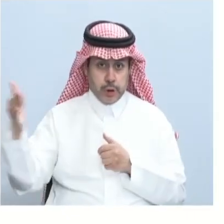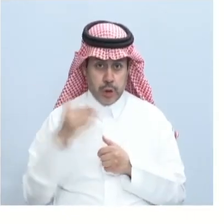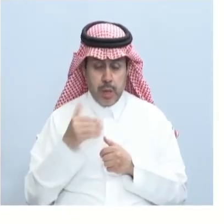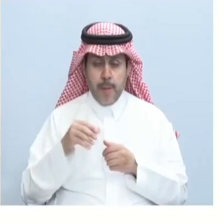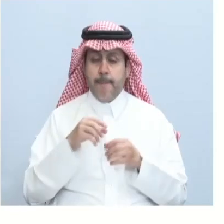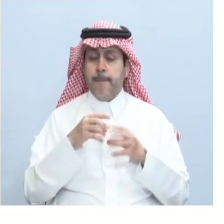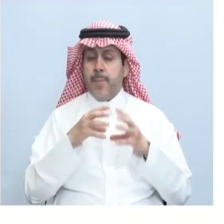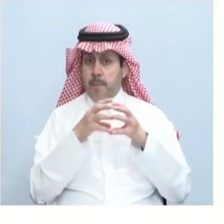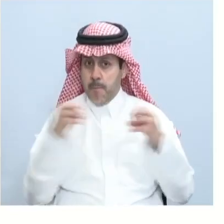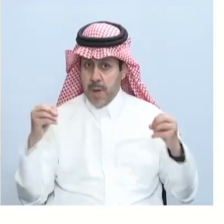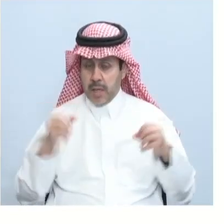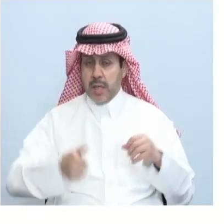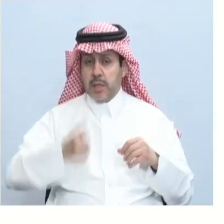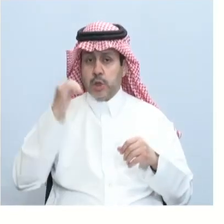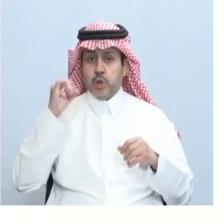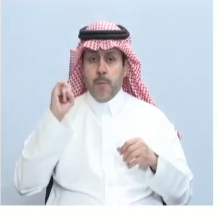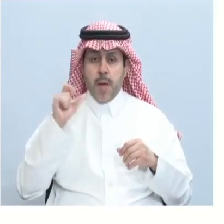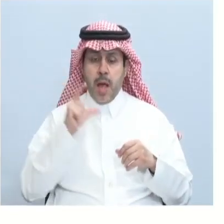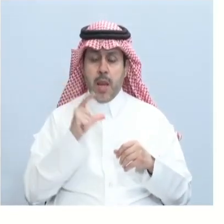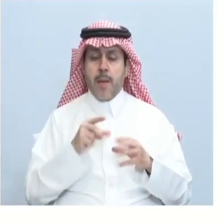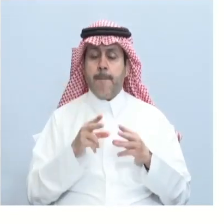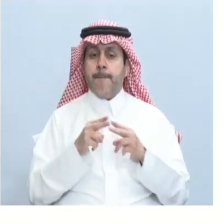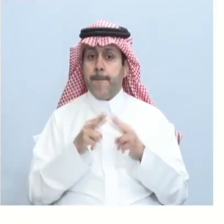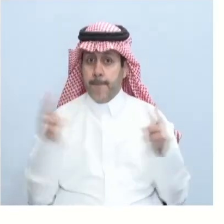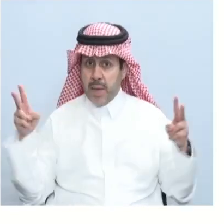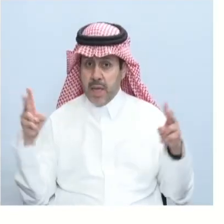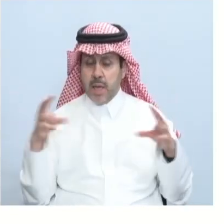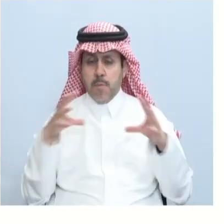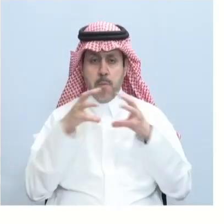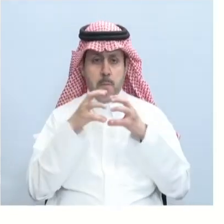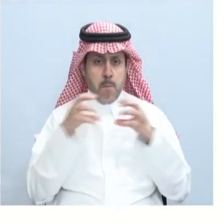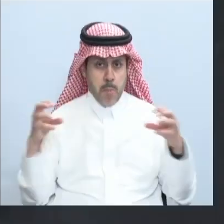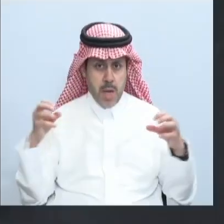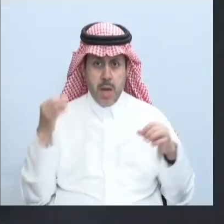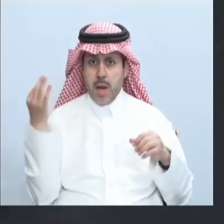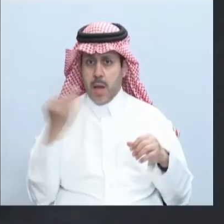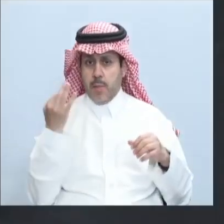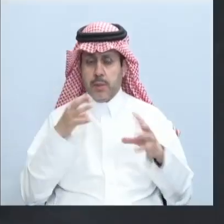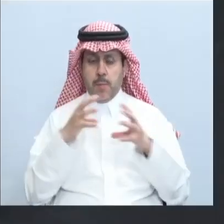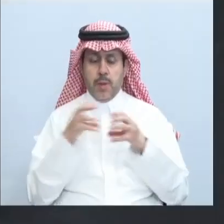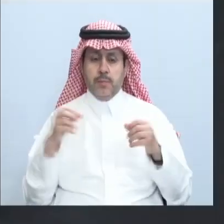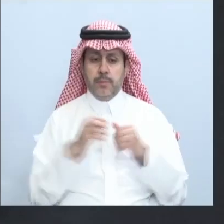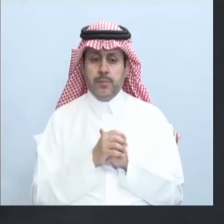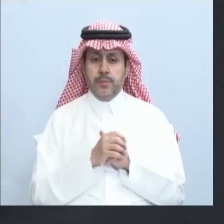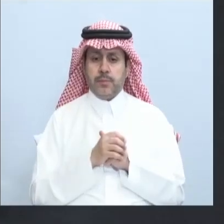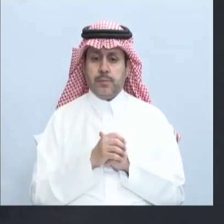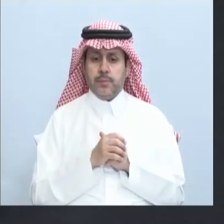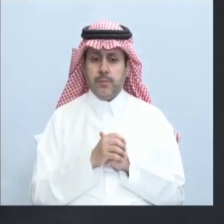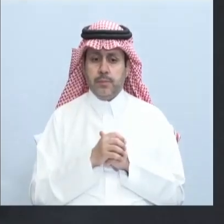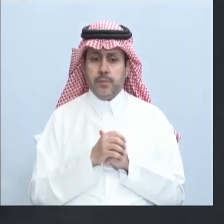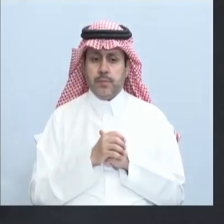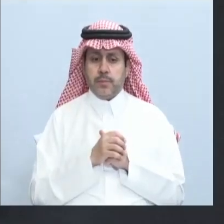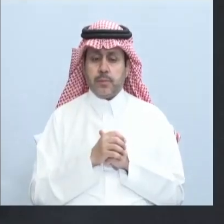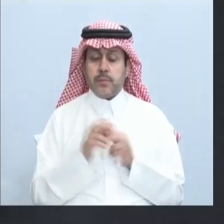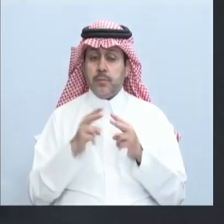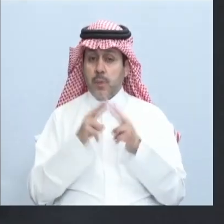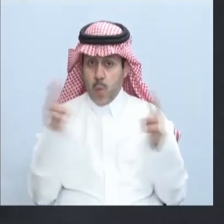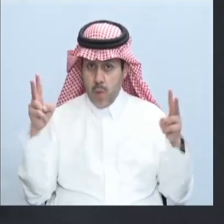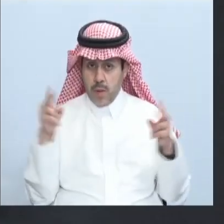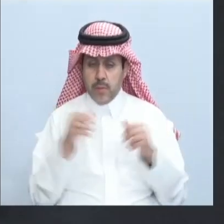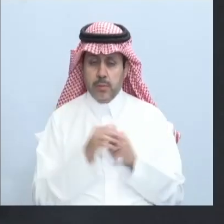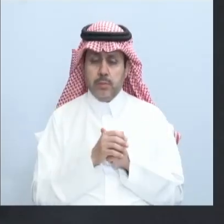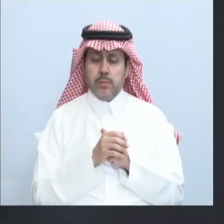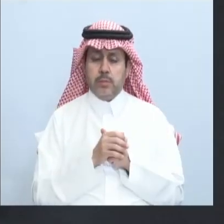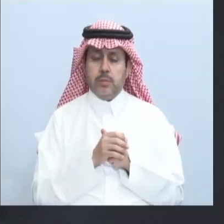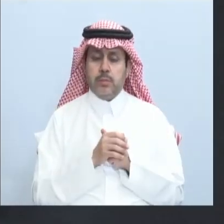للايات بين معاني الكلمات الاتيه من خلال ما استمعنا قبل قليل للمعنى الاجمالي وما شرحناه قبل قليل في